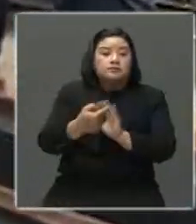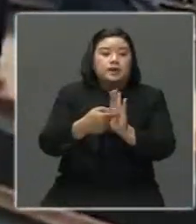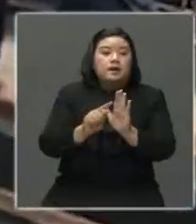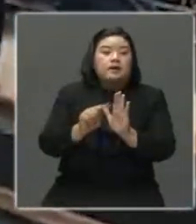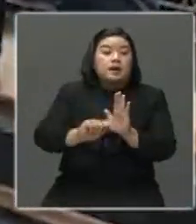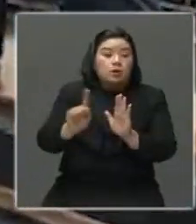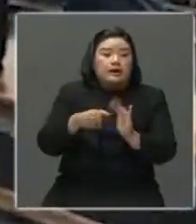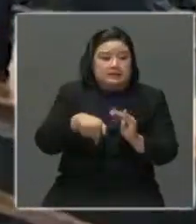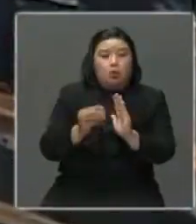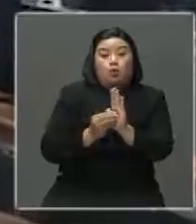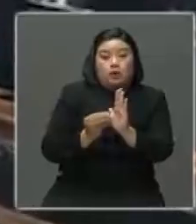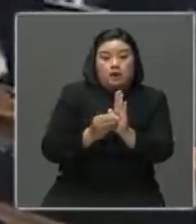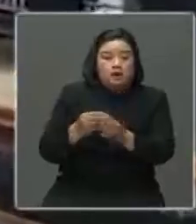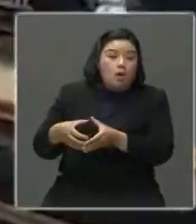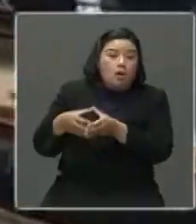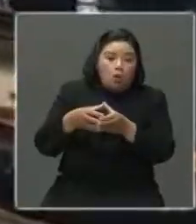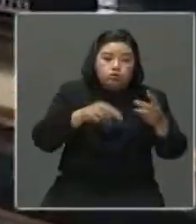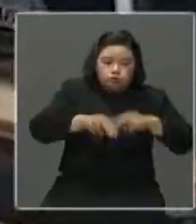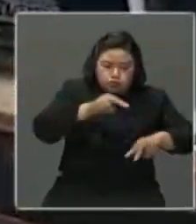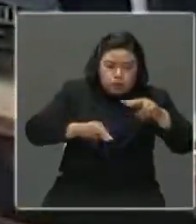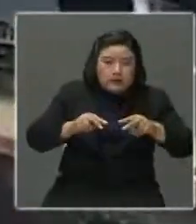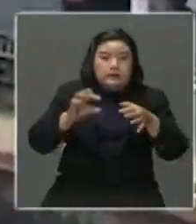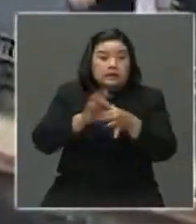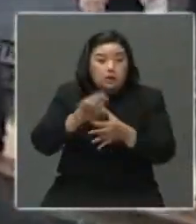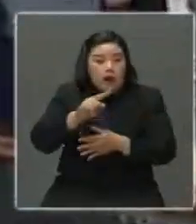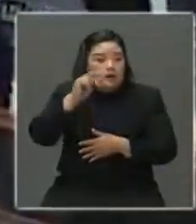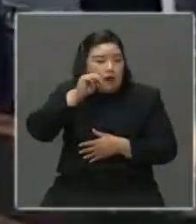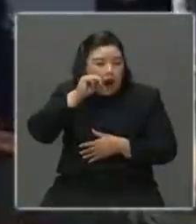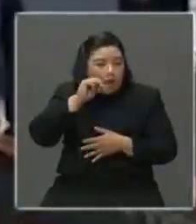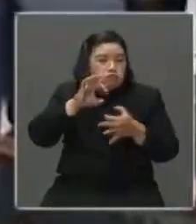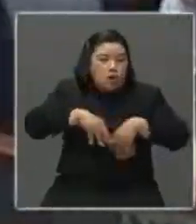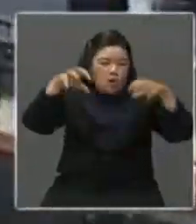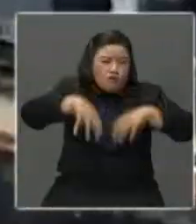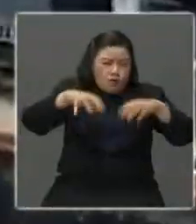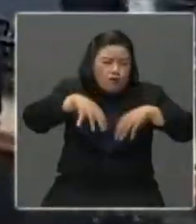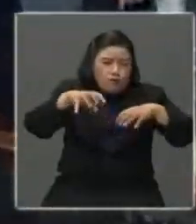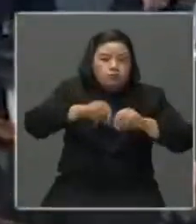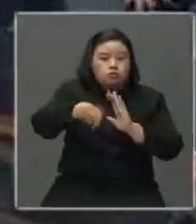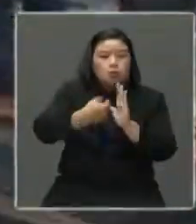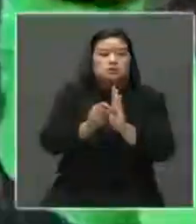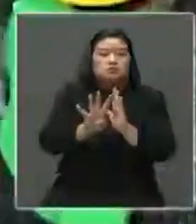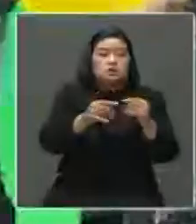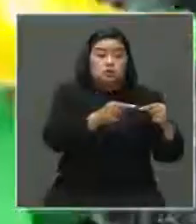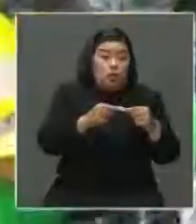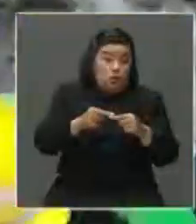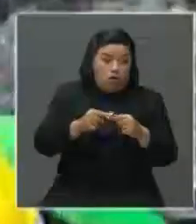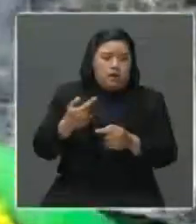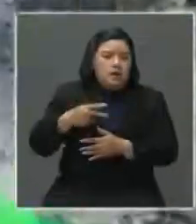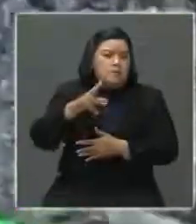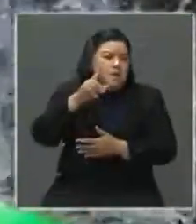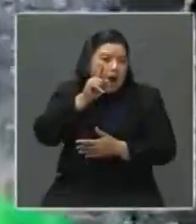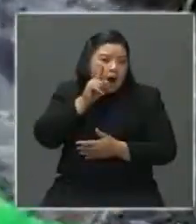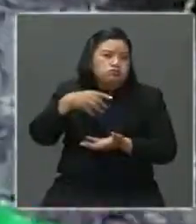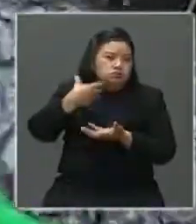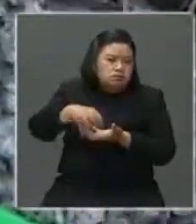ทศกิจลงประจำจุดต่างๆเพื่อรับมือกับฝนหนักตลอด24ชั่วโมงนะคะส่วนกระแสข่าวดราม่าเนี่ยคือ